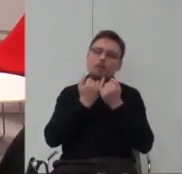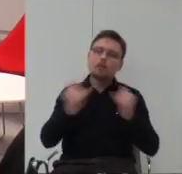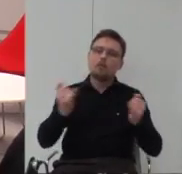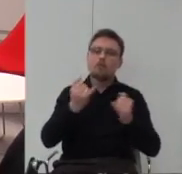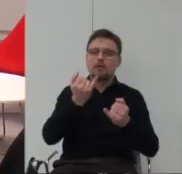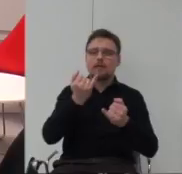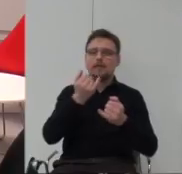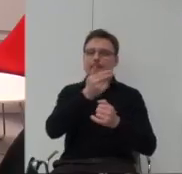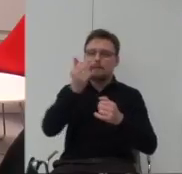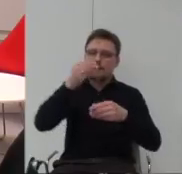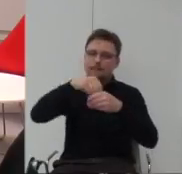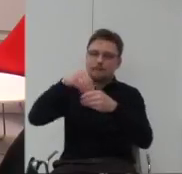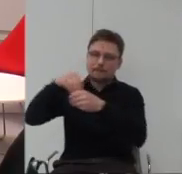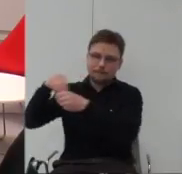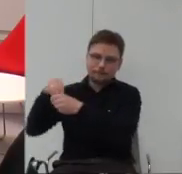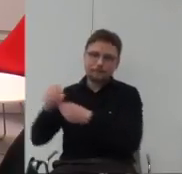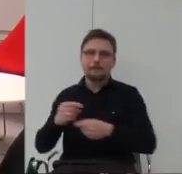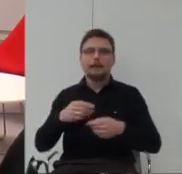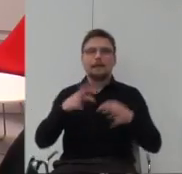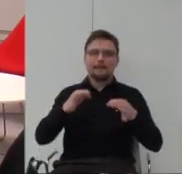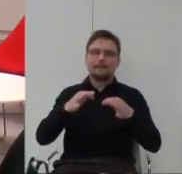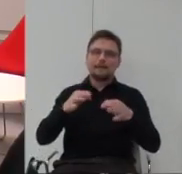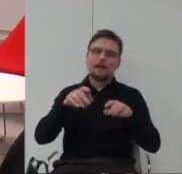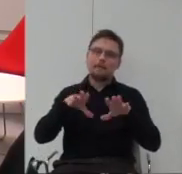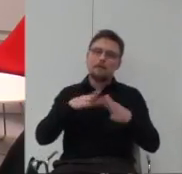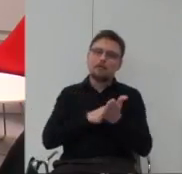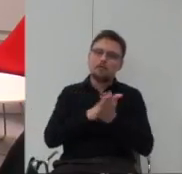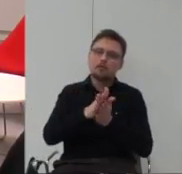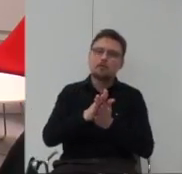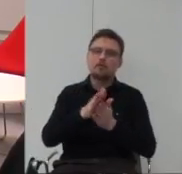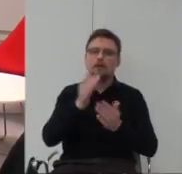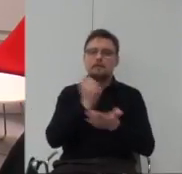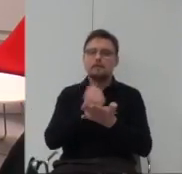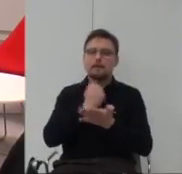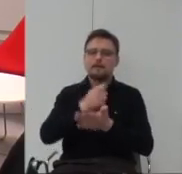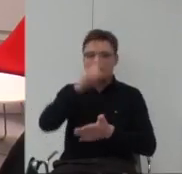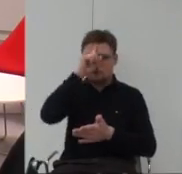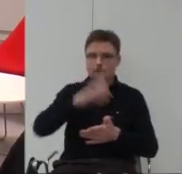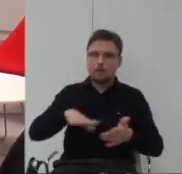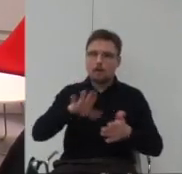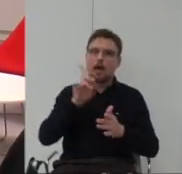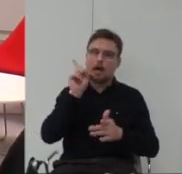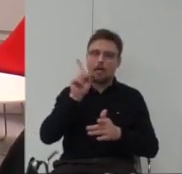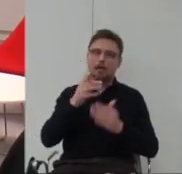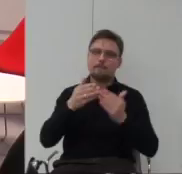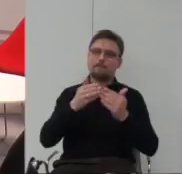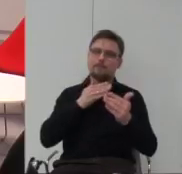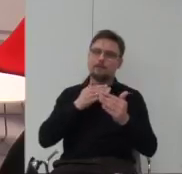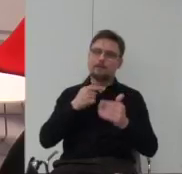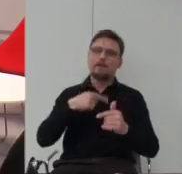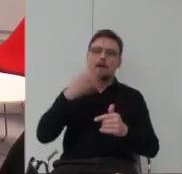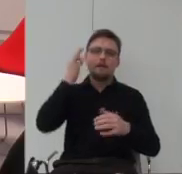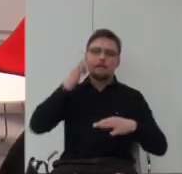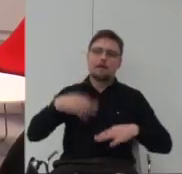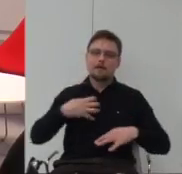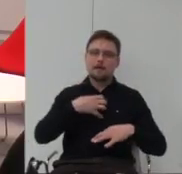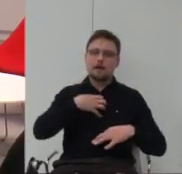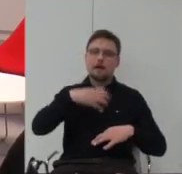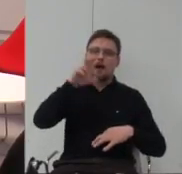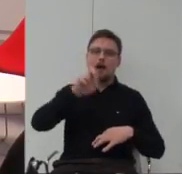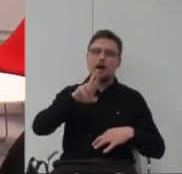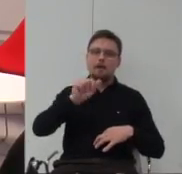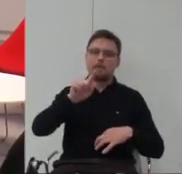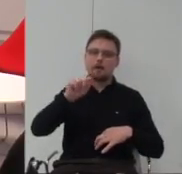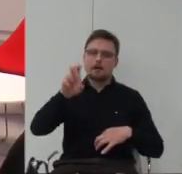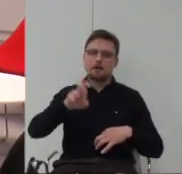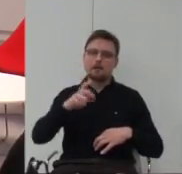bo one są, jak Państwo zobaczą, bardzo wielowymiarowe. I zaczynamy od kwestii społecznych. Ale zanim